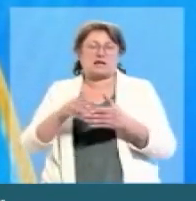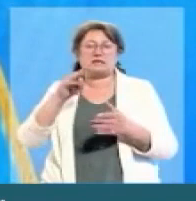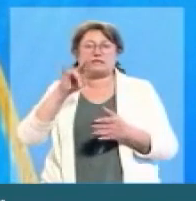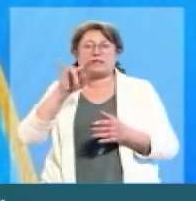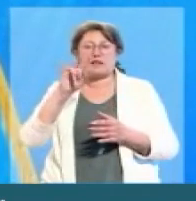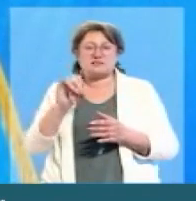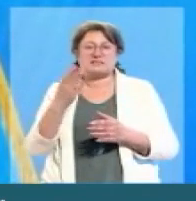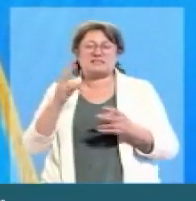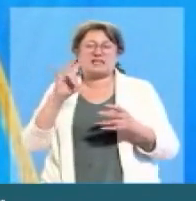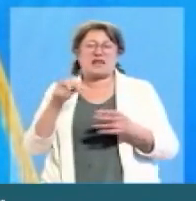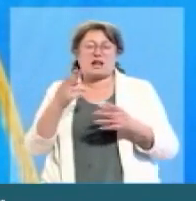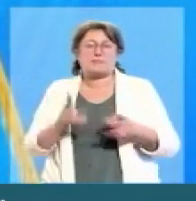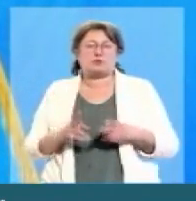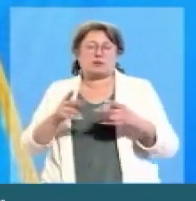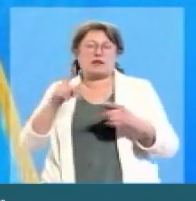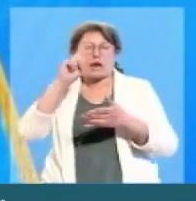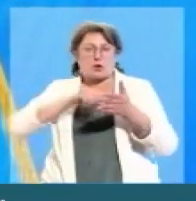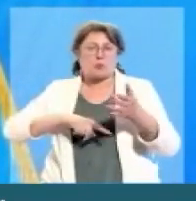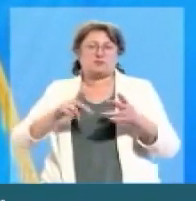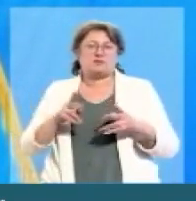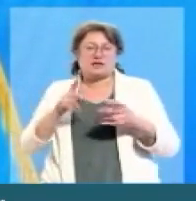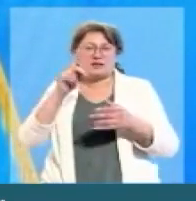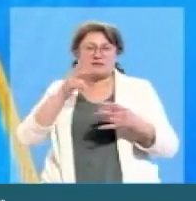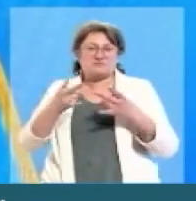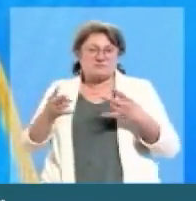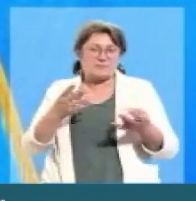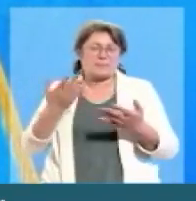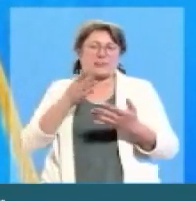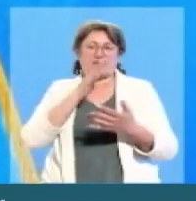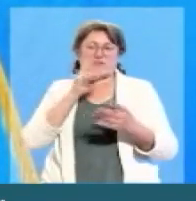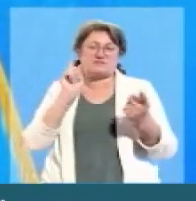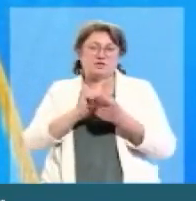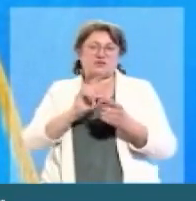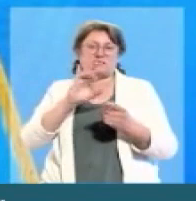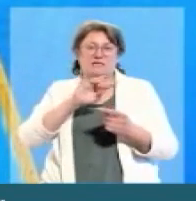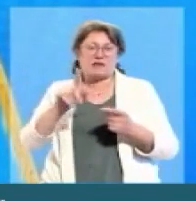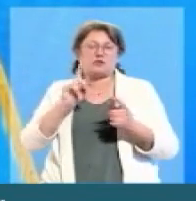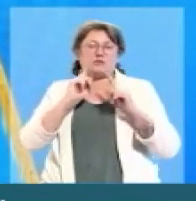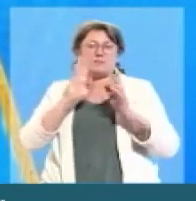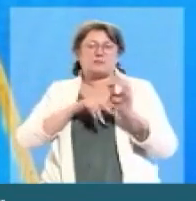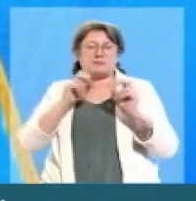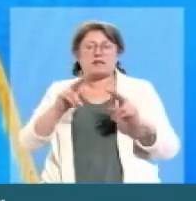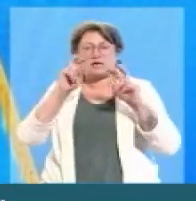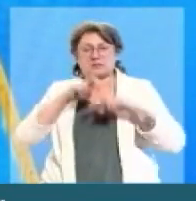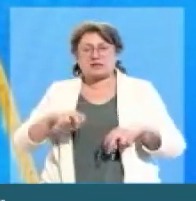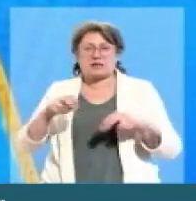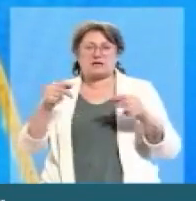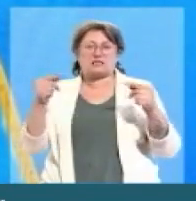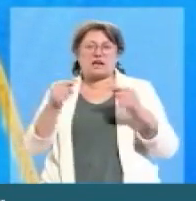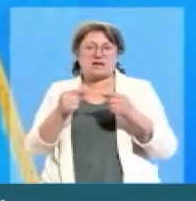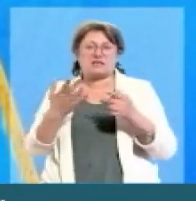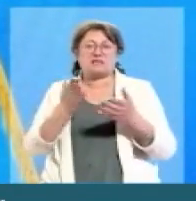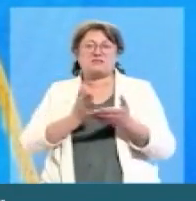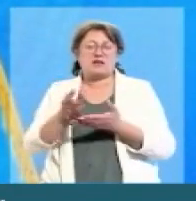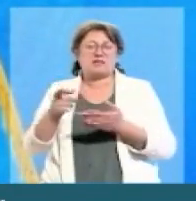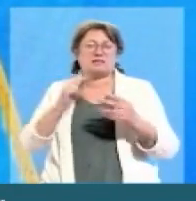транснациональной организованной преступностью, религиозными радикалами. В ходе встречи секретари Совета безопасности рассмотрели конкретные сферы